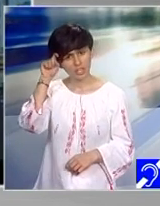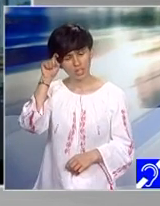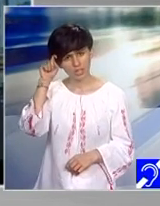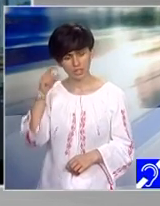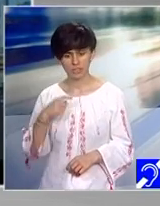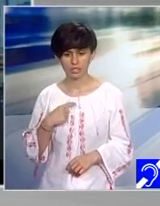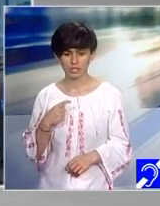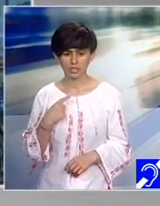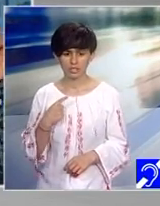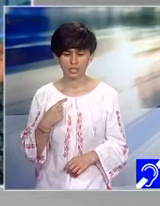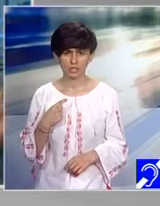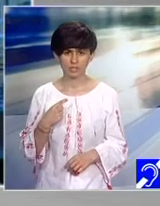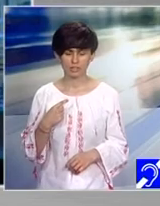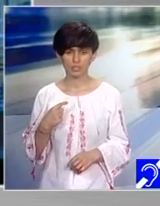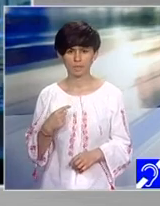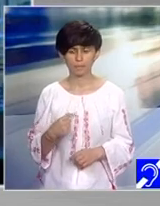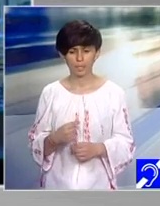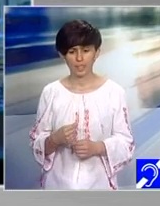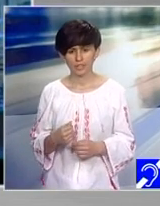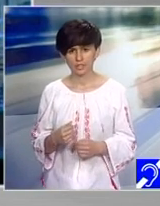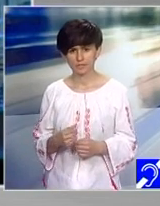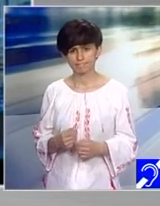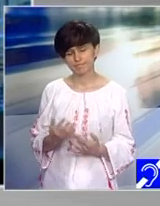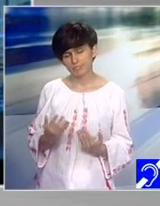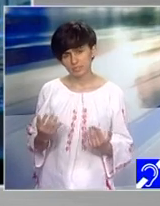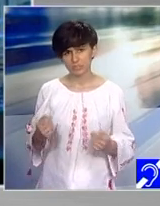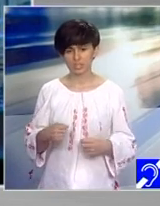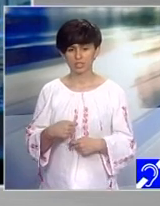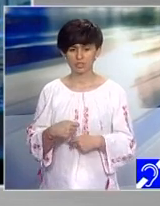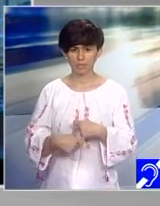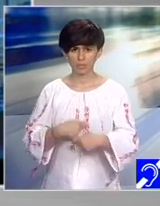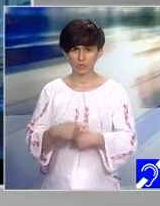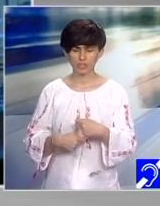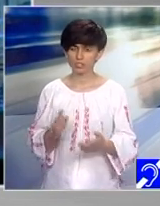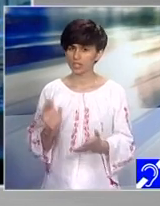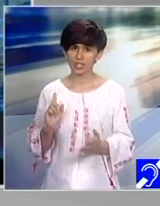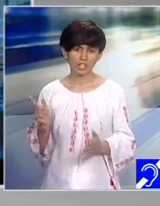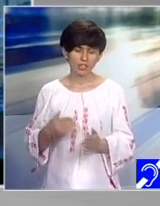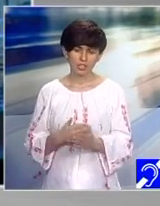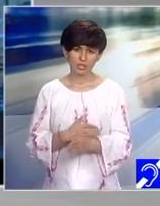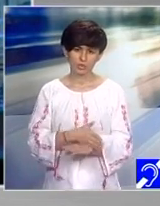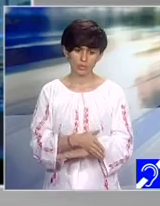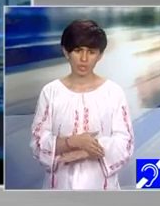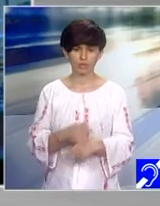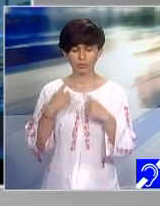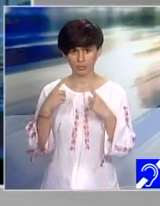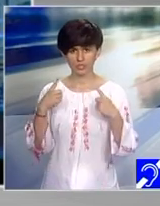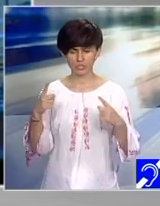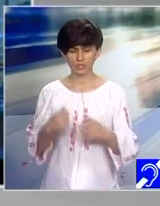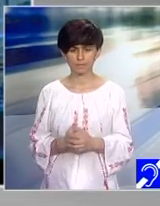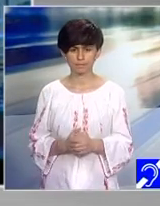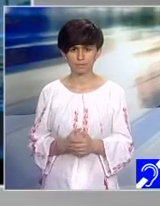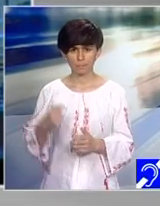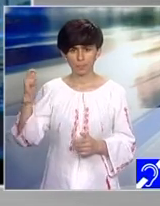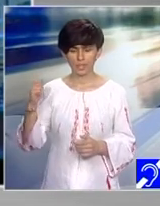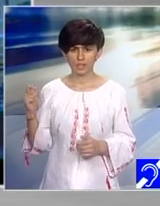validare profesională un set îngust de profesii care nu o includ și pe cea de profesor. Țările de succes în educație sunt cele în care intri